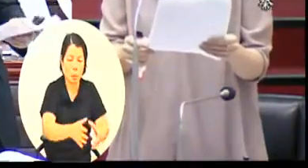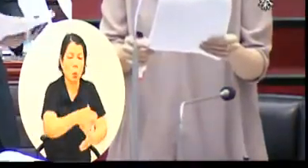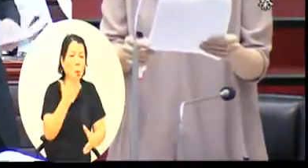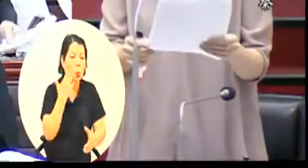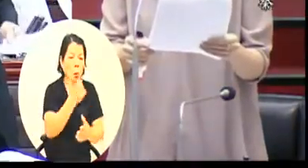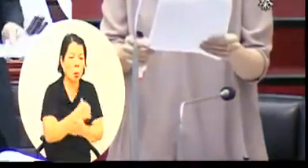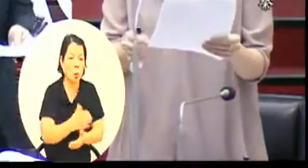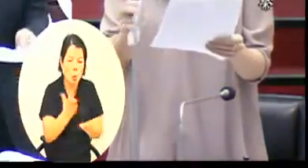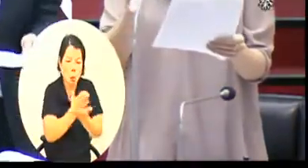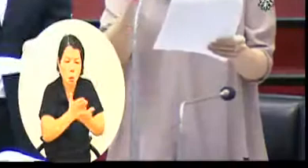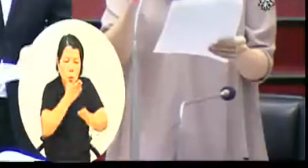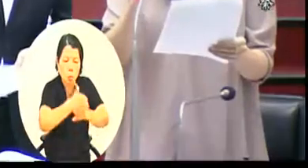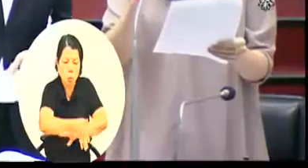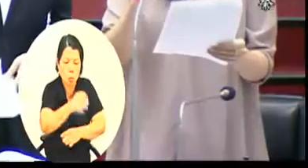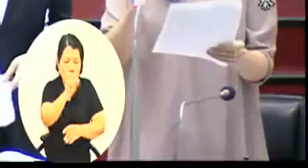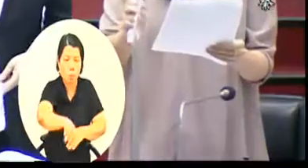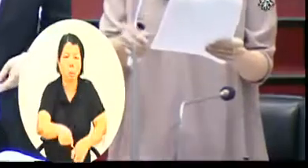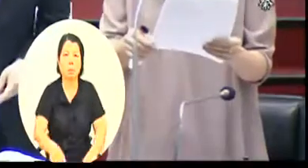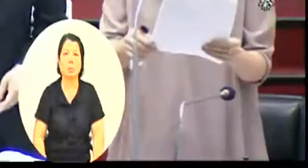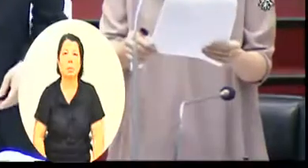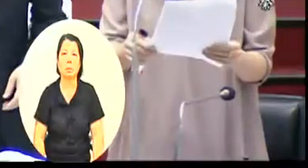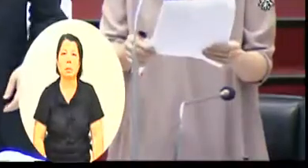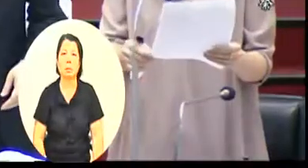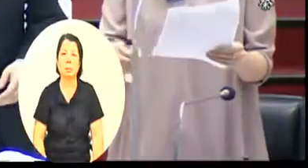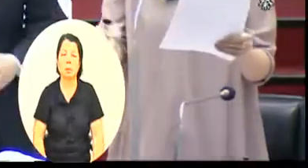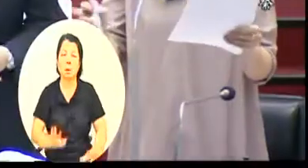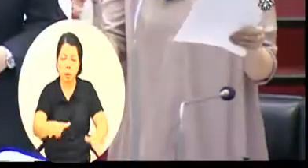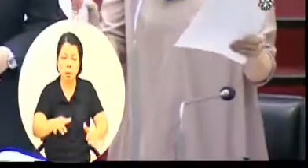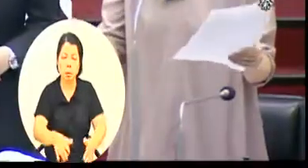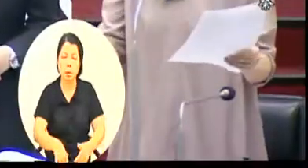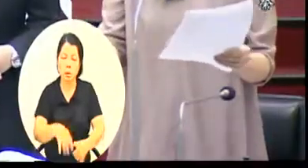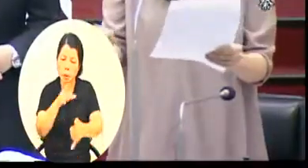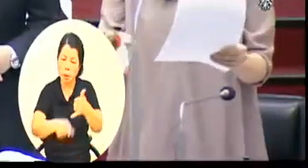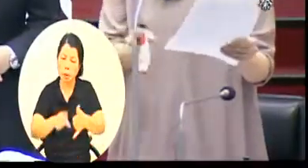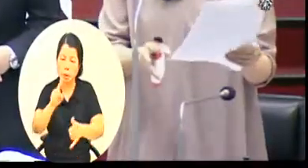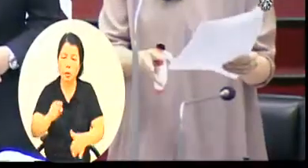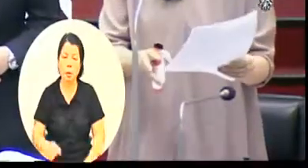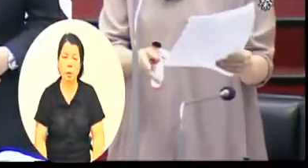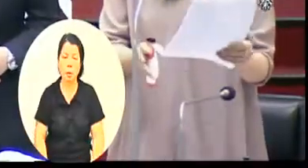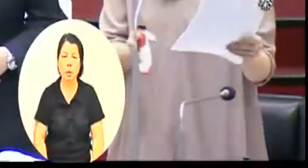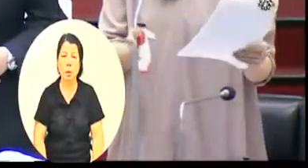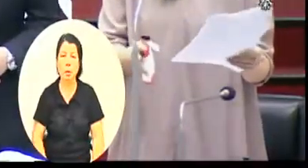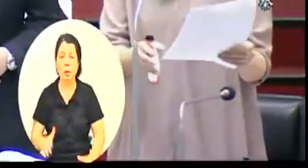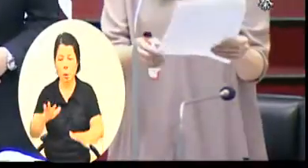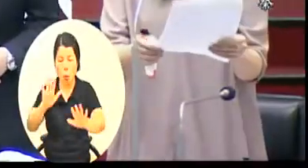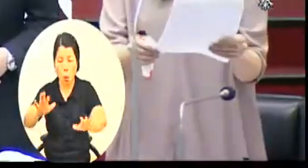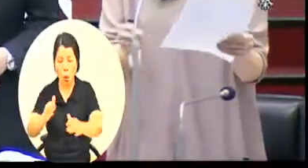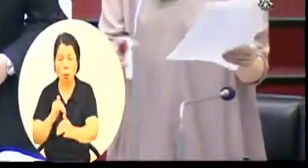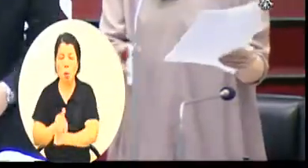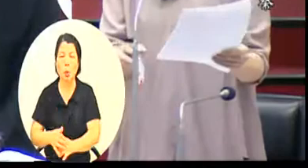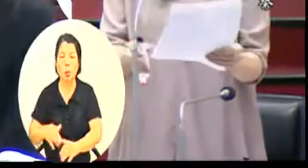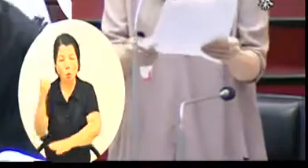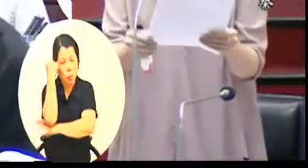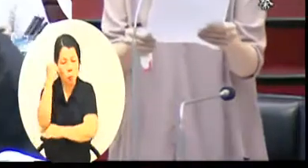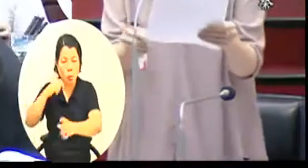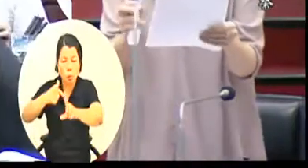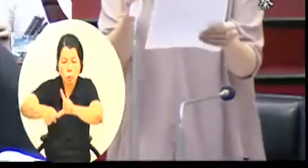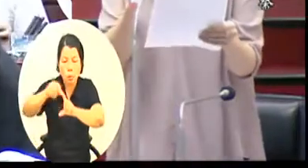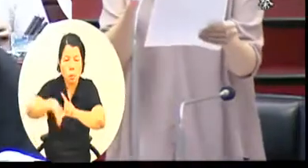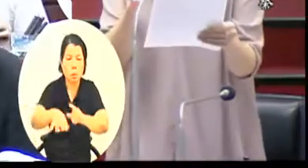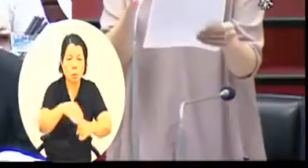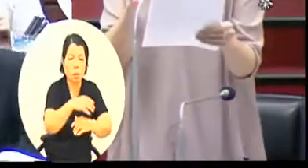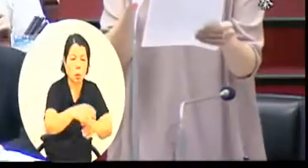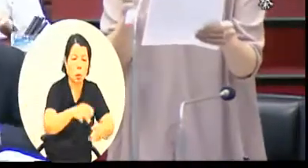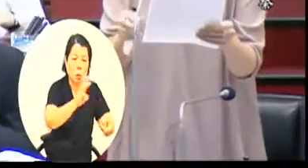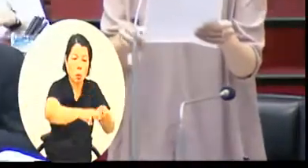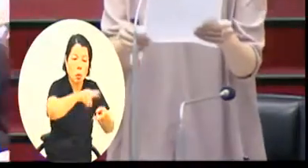过的话， 那现在就是有一个例子嘛，它这是在住宅区大楼旁边有一个吉林地是农地，那它就设置